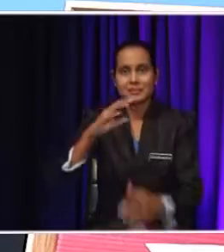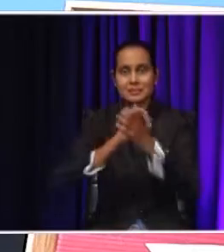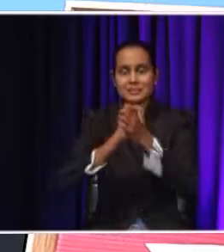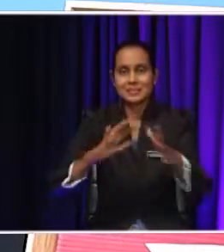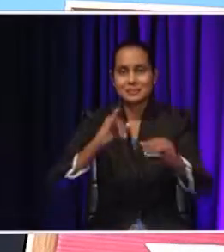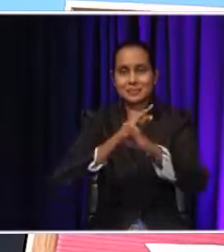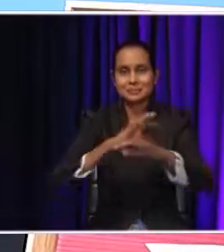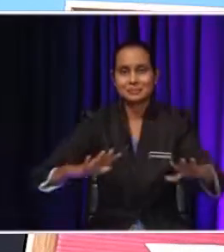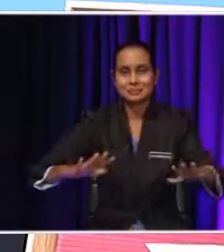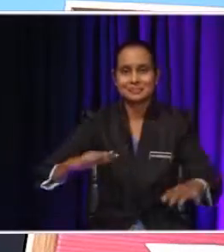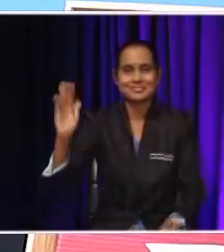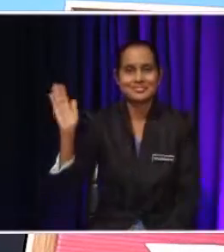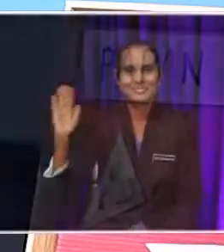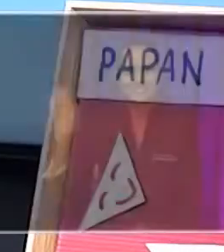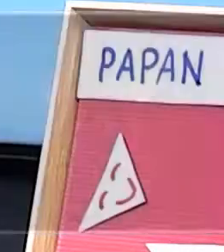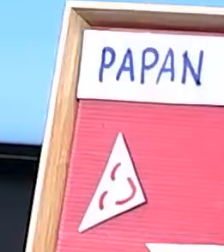bye bye